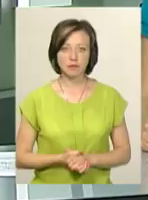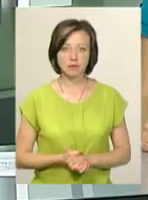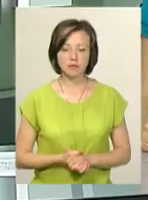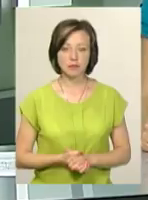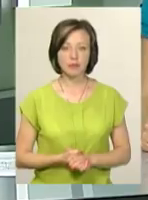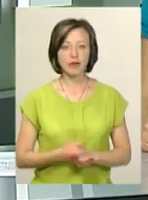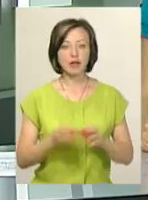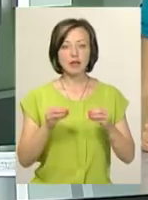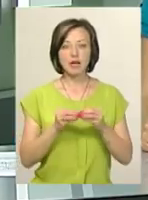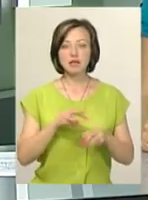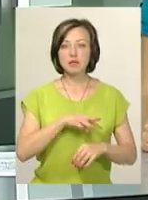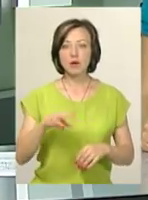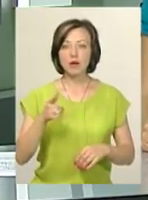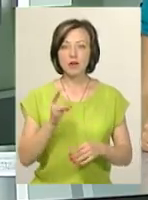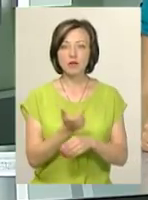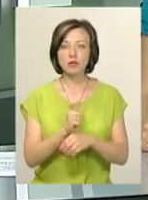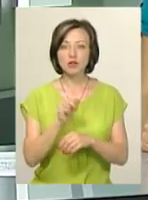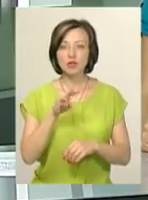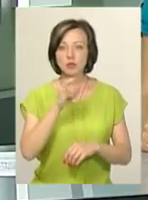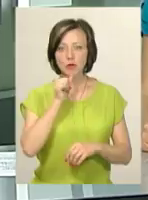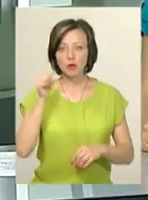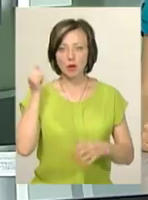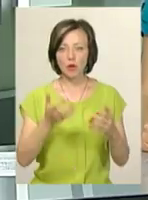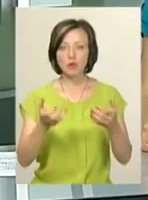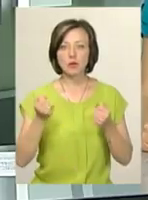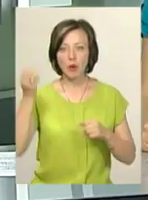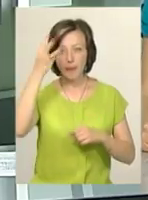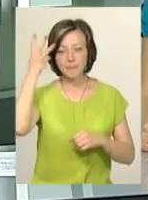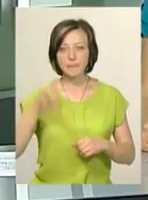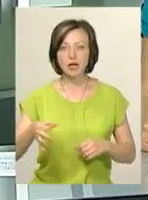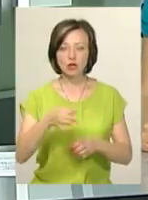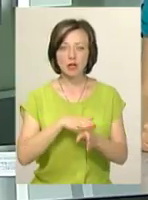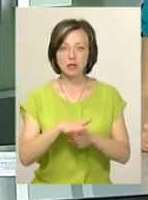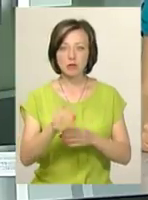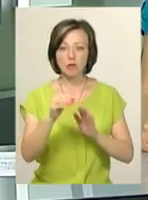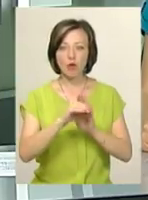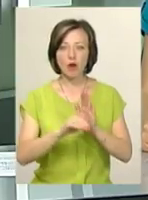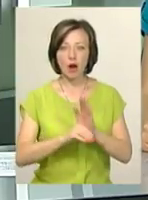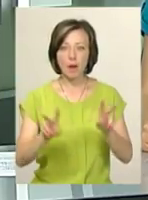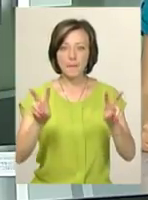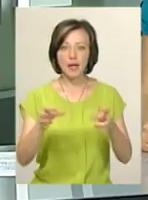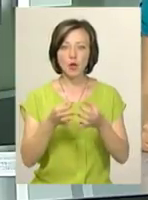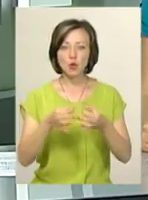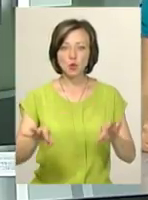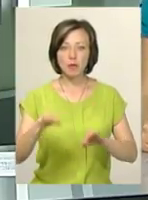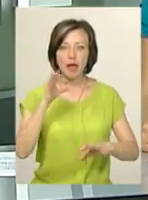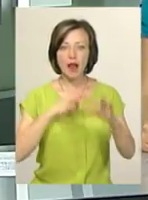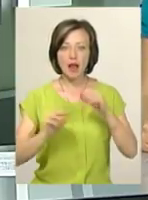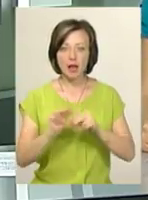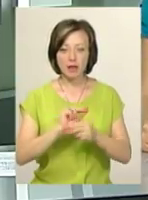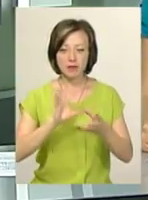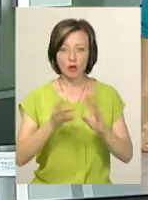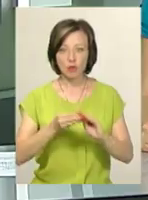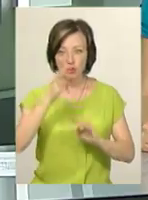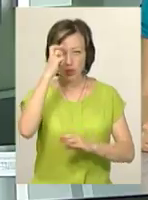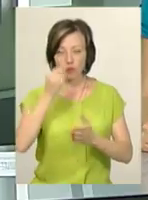На 10 мільйонів гривень більше, аніж торік, отримала цього року Хмельниччина на реалізацію програми «Доступні ліки». Загалом з державного